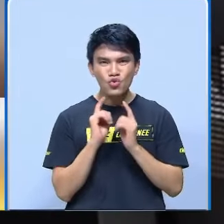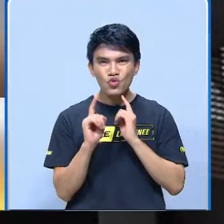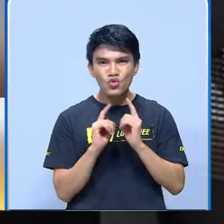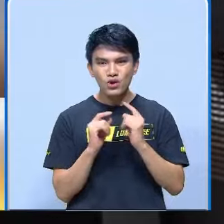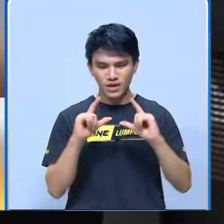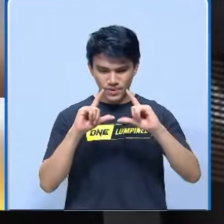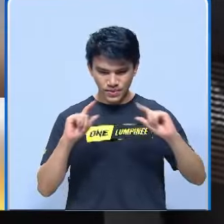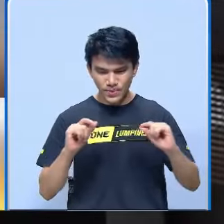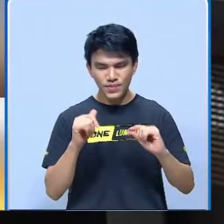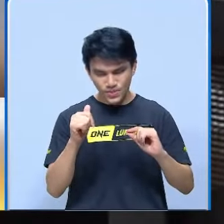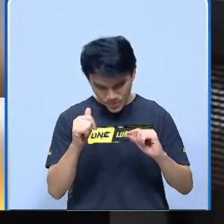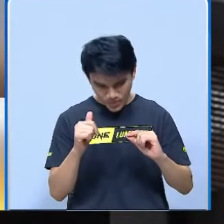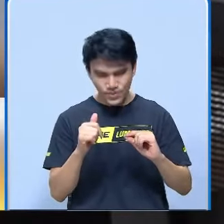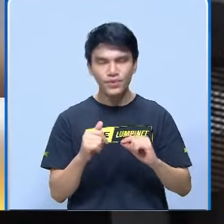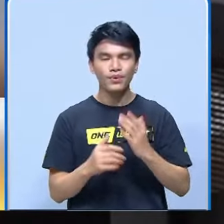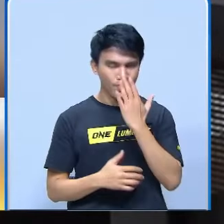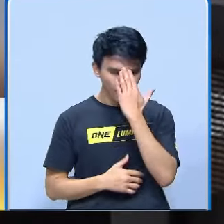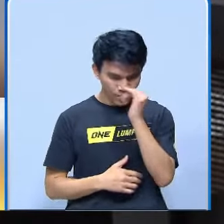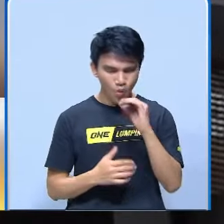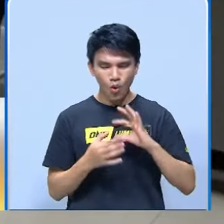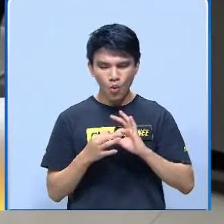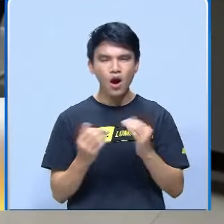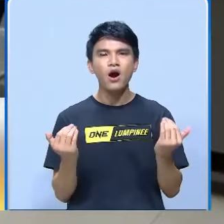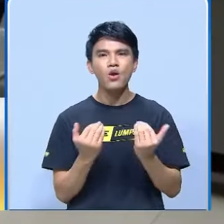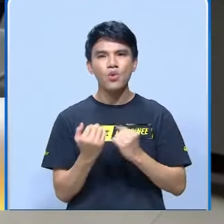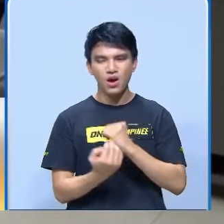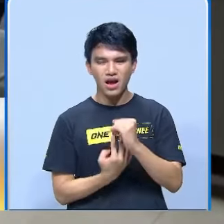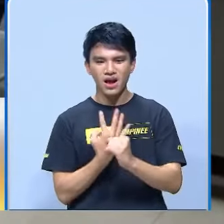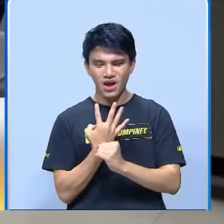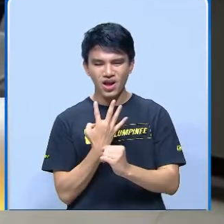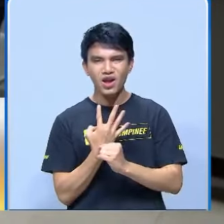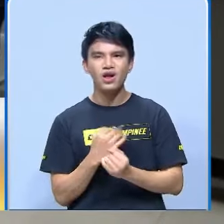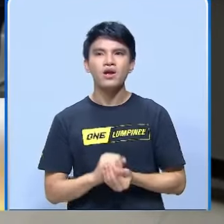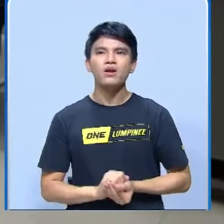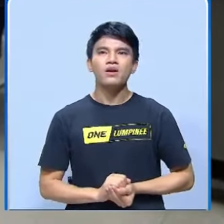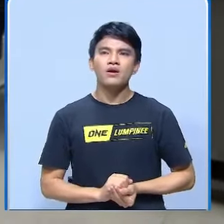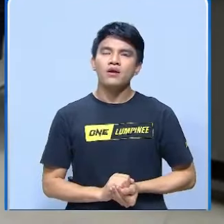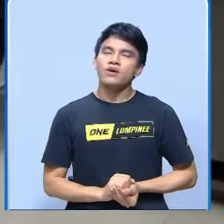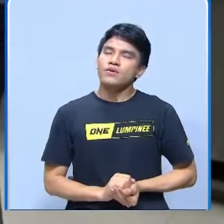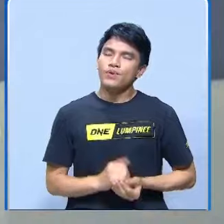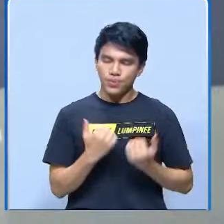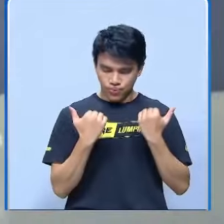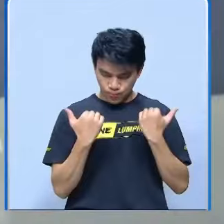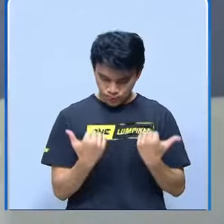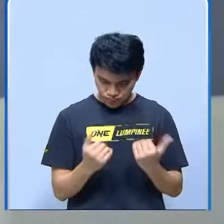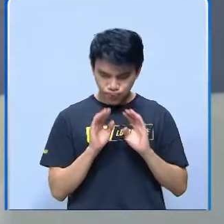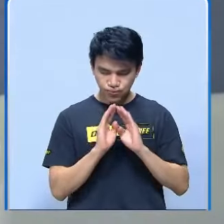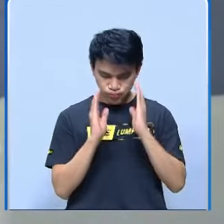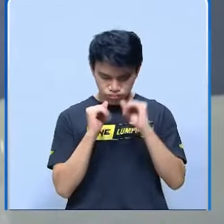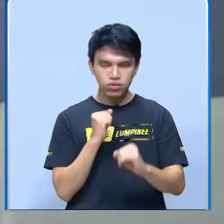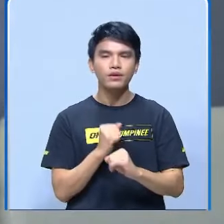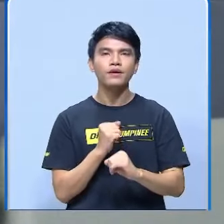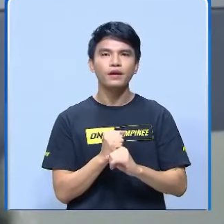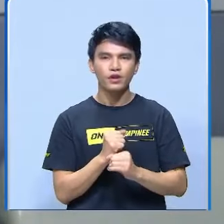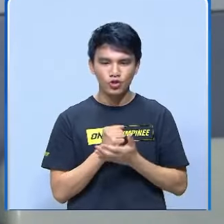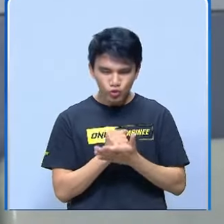ซี่เพื่อให้ยอมความเพราะว่าเป็นห่วงลูกอ่ะลูกอายุ4ขวบเป็นลูกติดเมียเก่ามาแล้วตอนนี้ก็ฝากพี่ที่ทำงานน่ะเป็นค